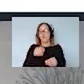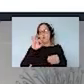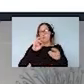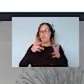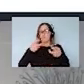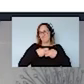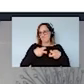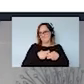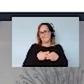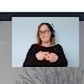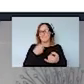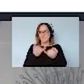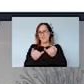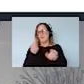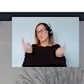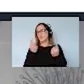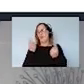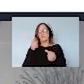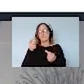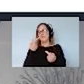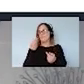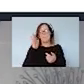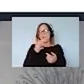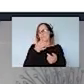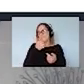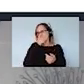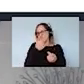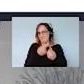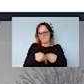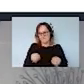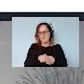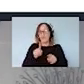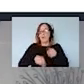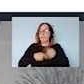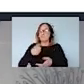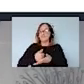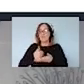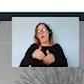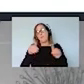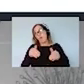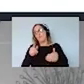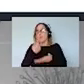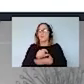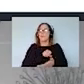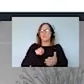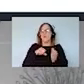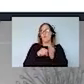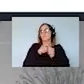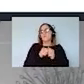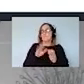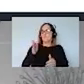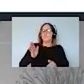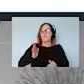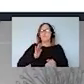online, jeżeli sytuacja nie pozwoli na taki stacjonarny, a może Anusz już od września będzie